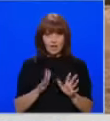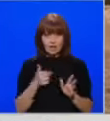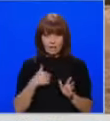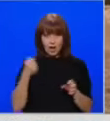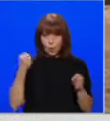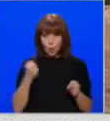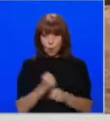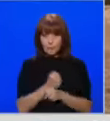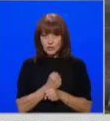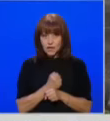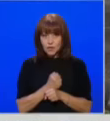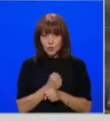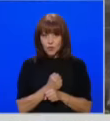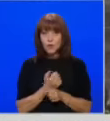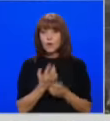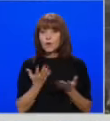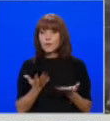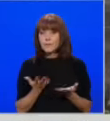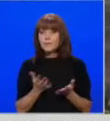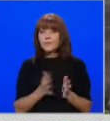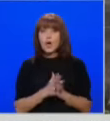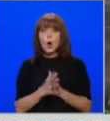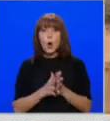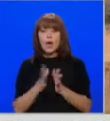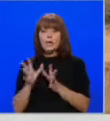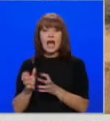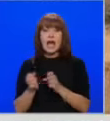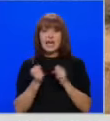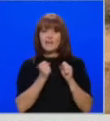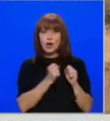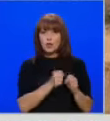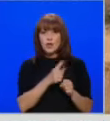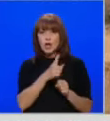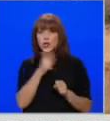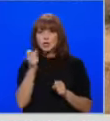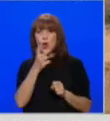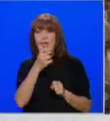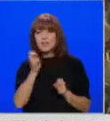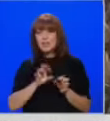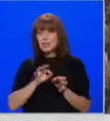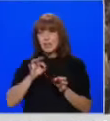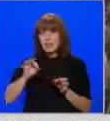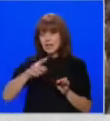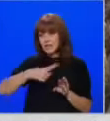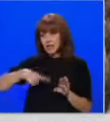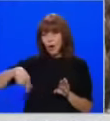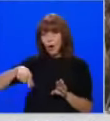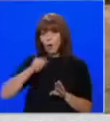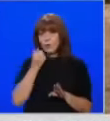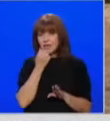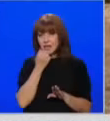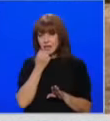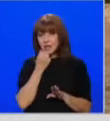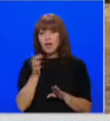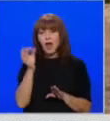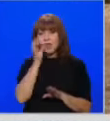умишлени действия. Хората бяха превантивно евакуирани. Стигна на около 100-200 метра около селата. Няма